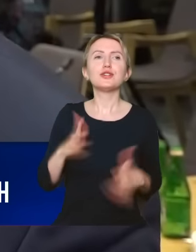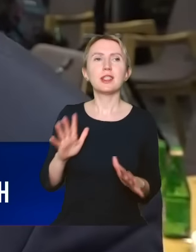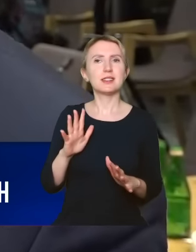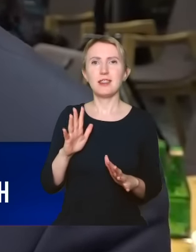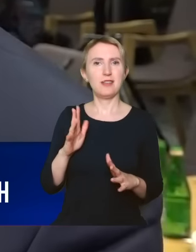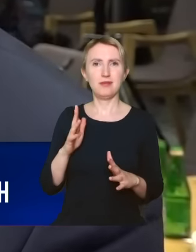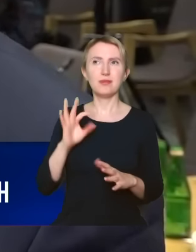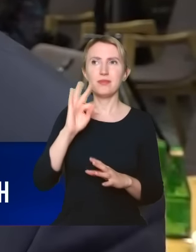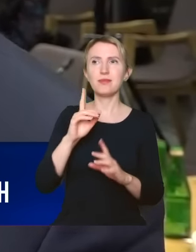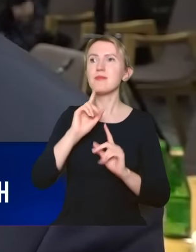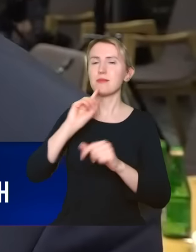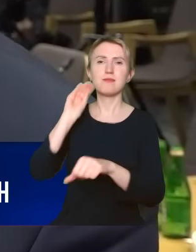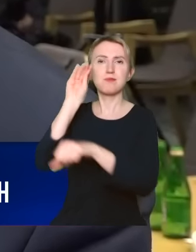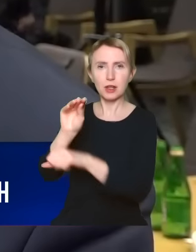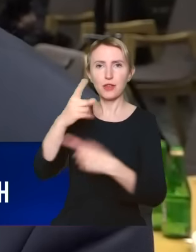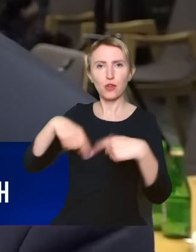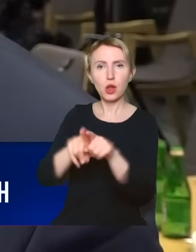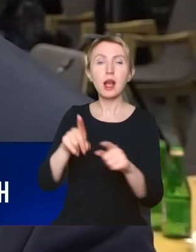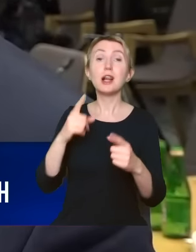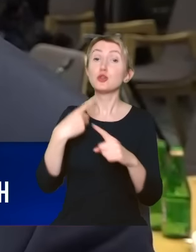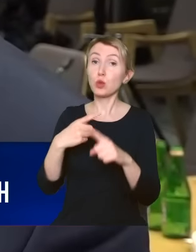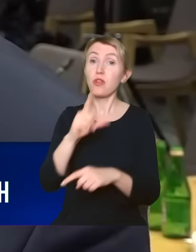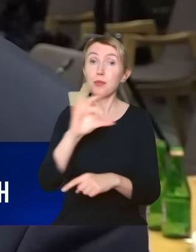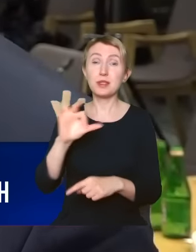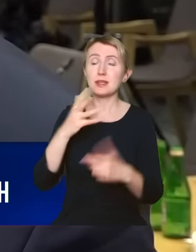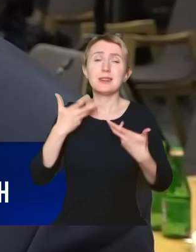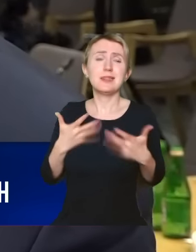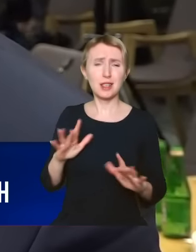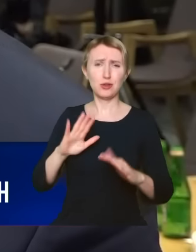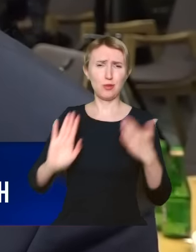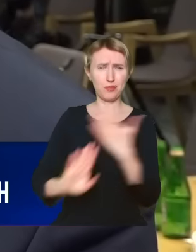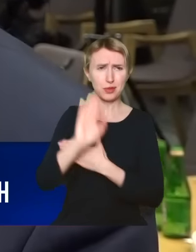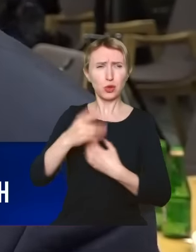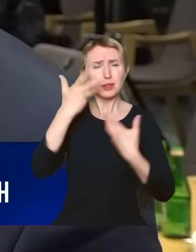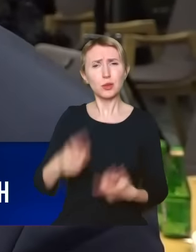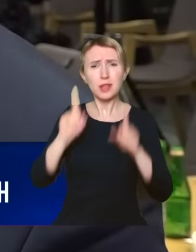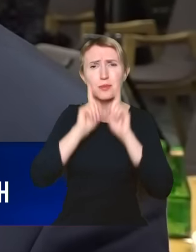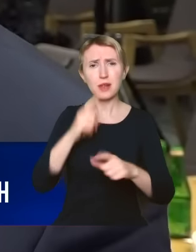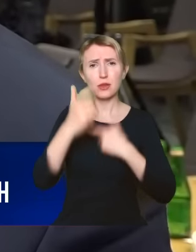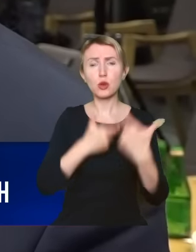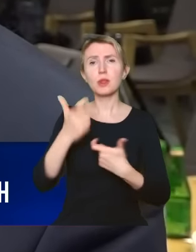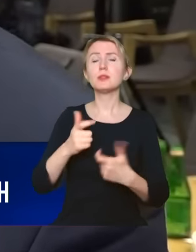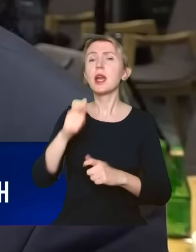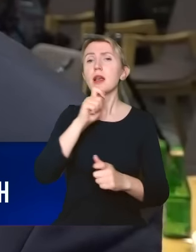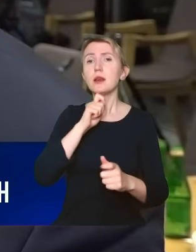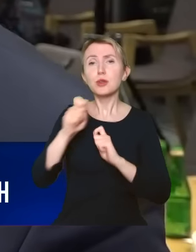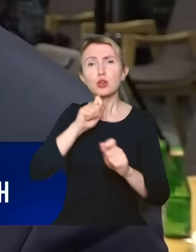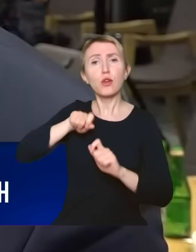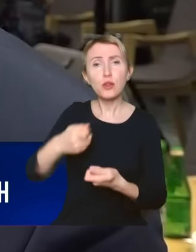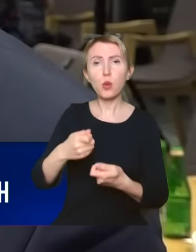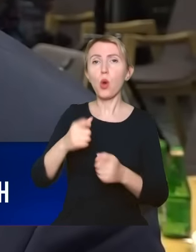oni napisali, a członkowie Prawa i Sprawiedliwości nie chcą grać w żadnym spektaklu, my chcemy ustalić fakty, no to nam się wyłącza mikrofony, przerywa,